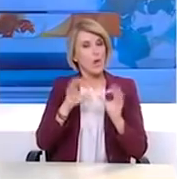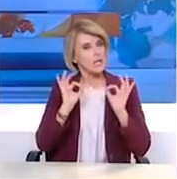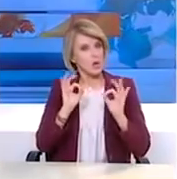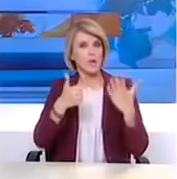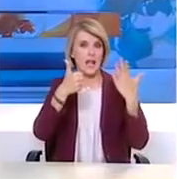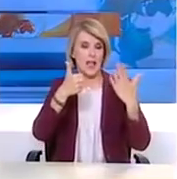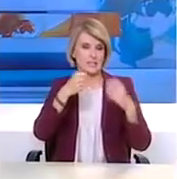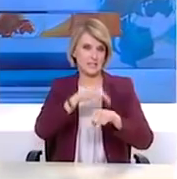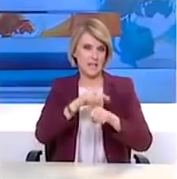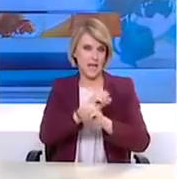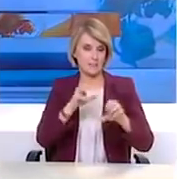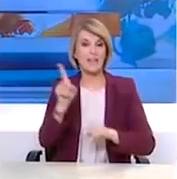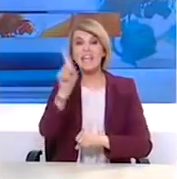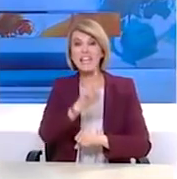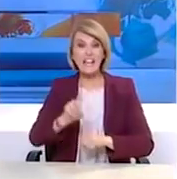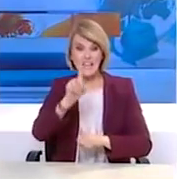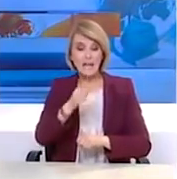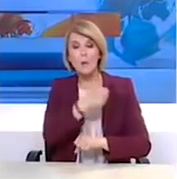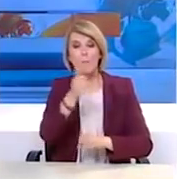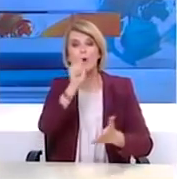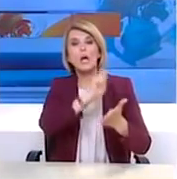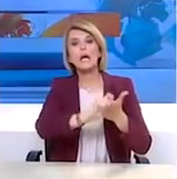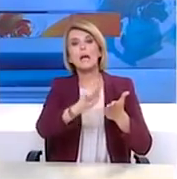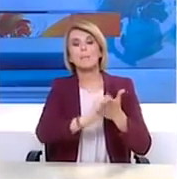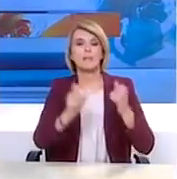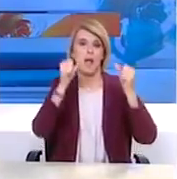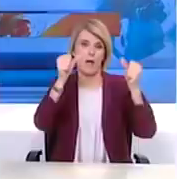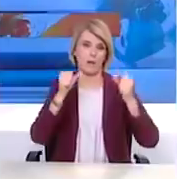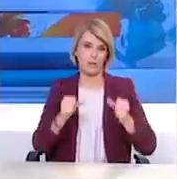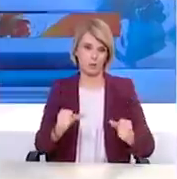Απριλίου δεν θα πραγματοποιηθεί και θα εκδοθεί γραπτή ανακοίνωση από το Υπουργείο Υγείας. Σας ευχαριστούμε πολύ.